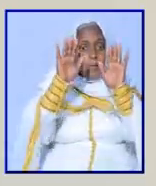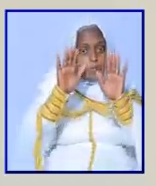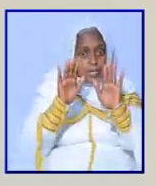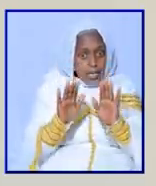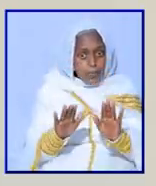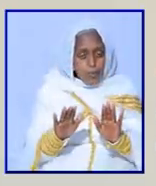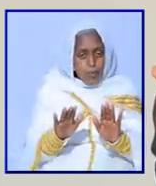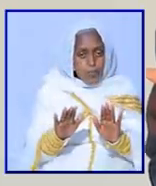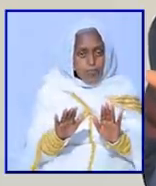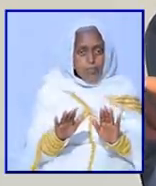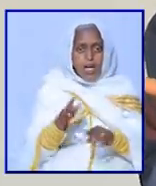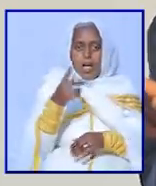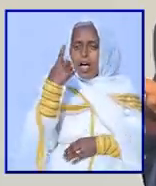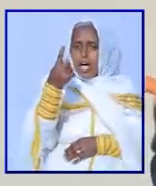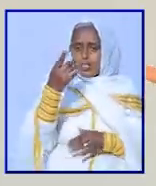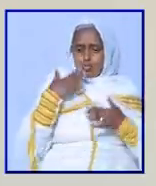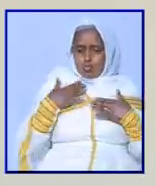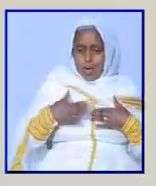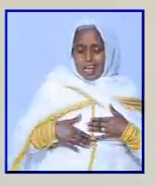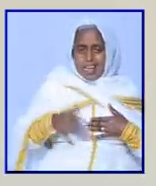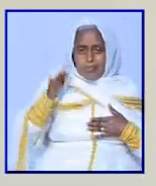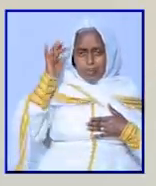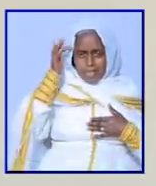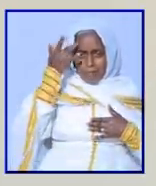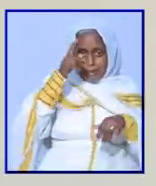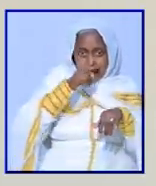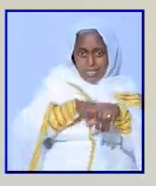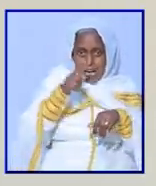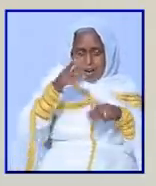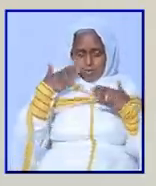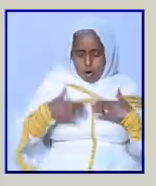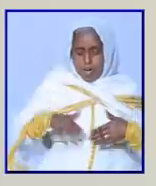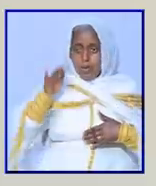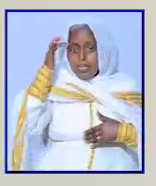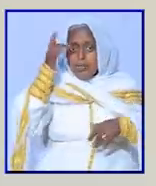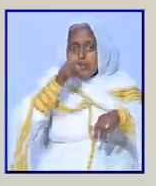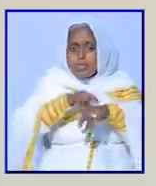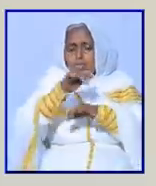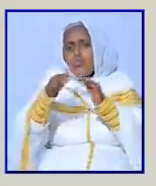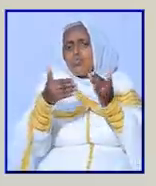ታስፈልጋላችሁ። የሚገርመው እንደውም